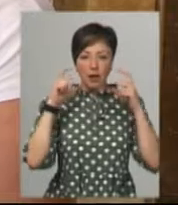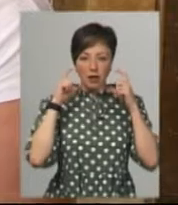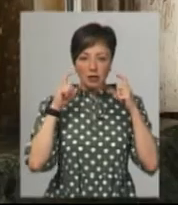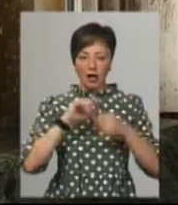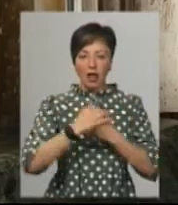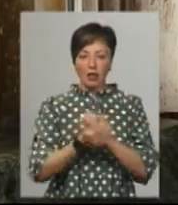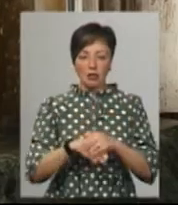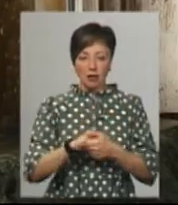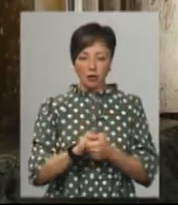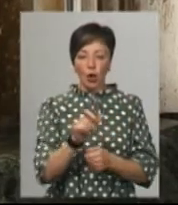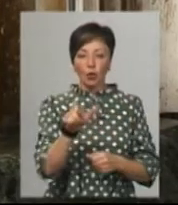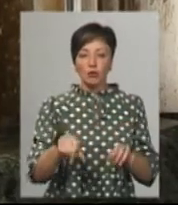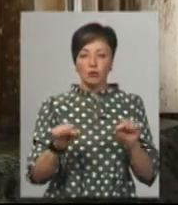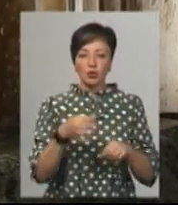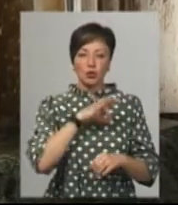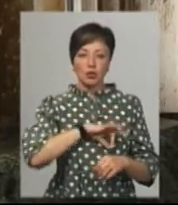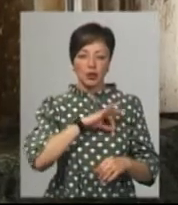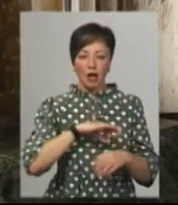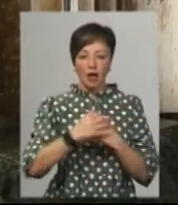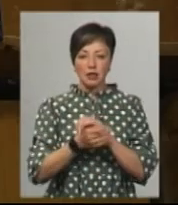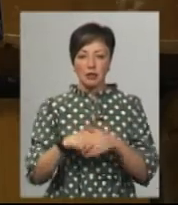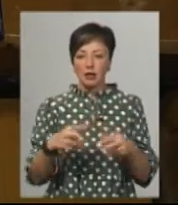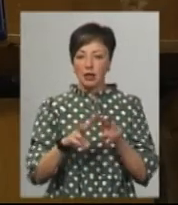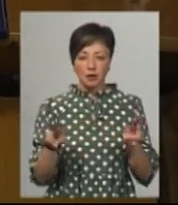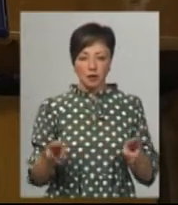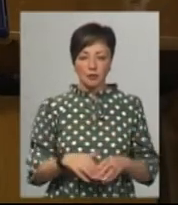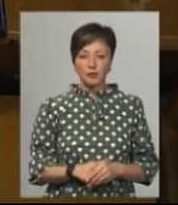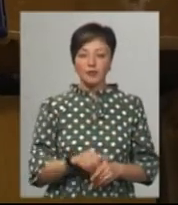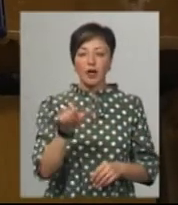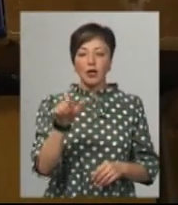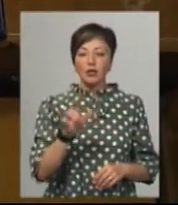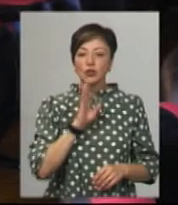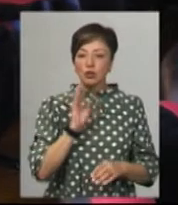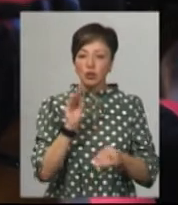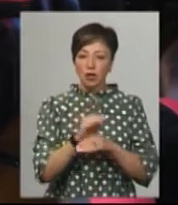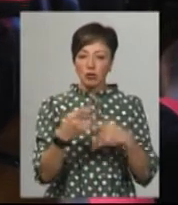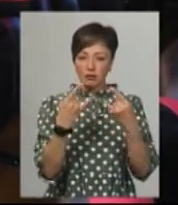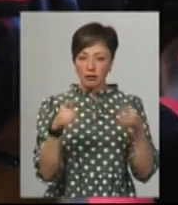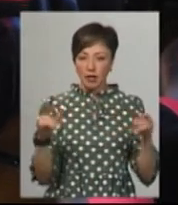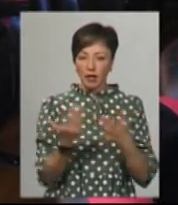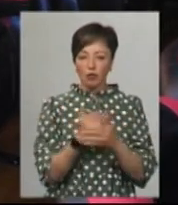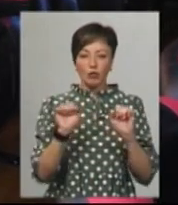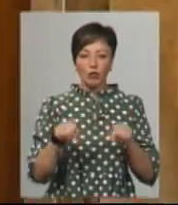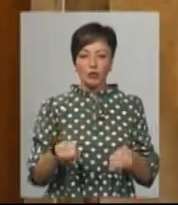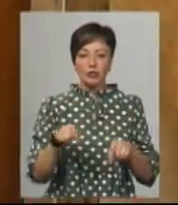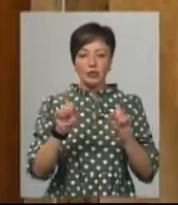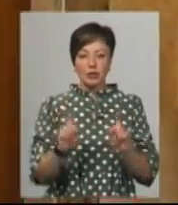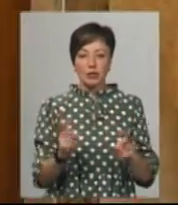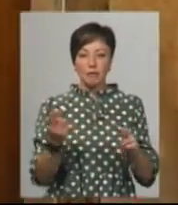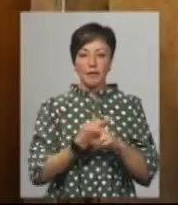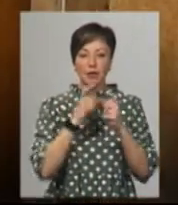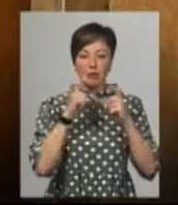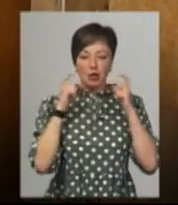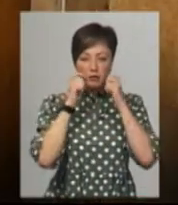є антисептик. Людина може скористатися антисептиком так само. Жінка додає, в залі, де показують фільм, можна знаходитись без маски. Людина